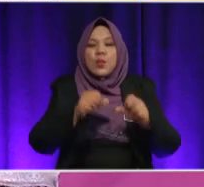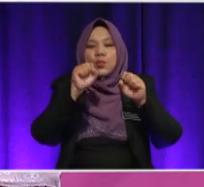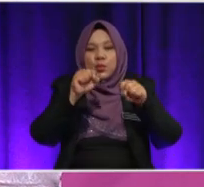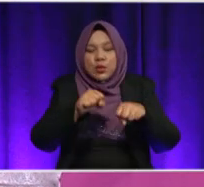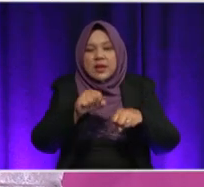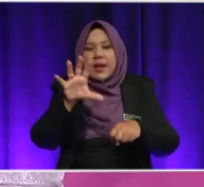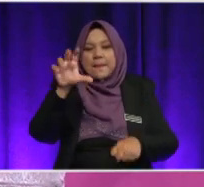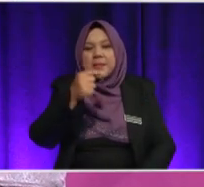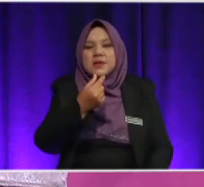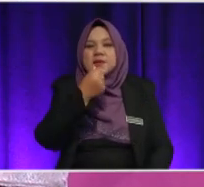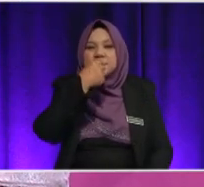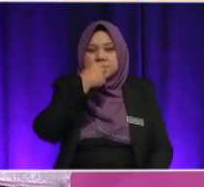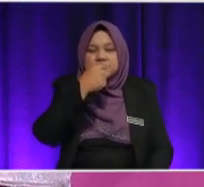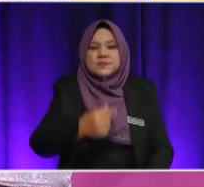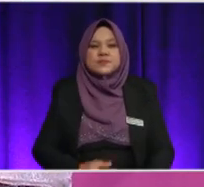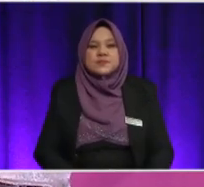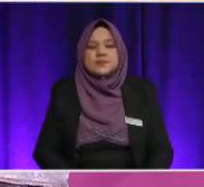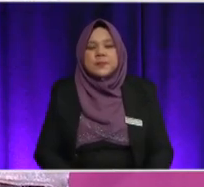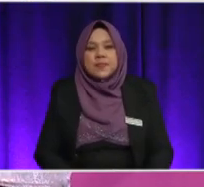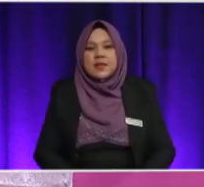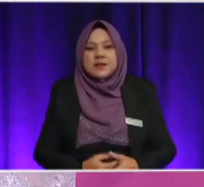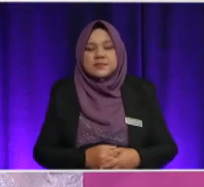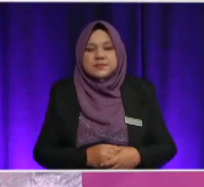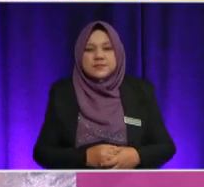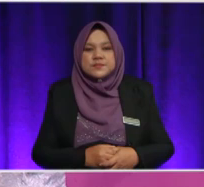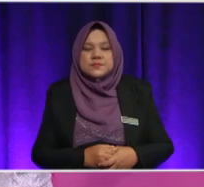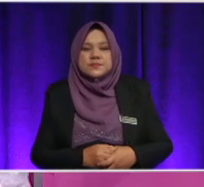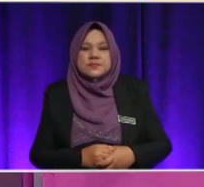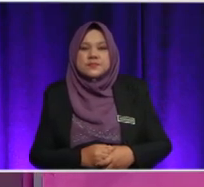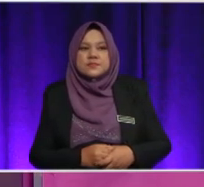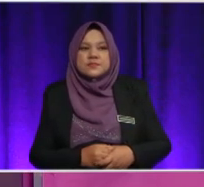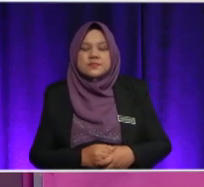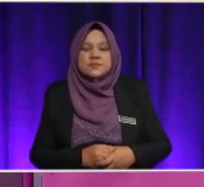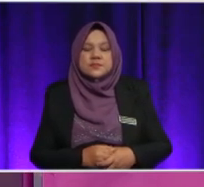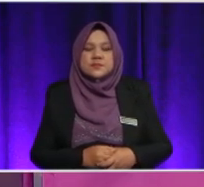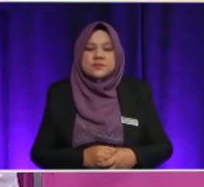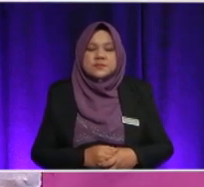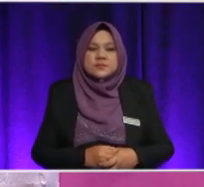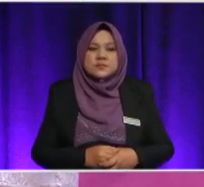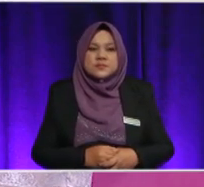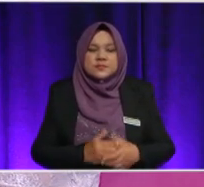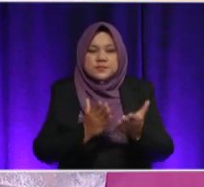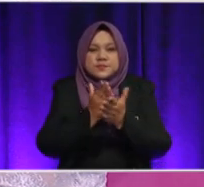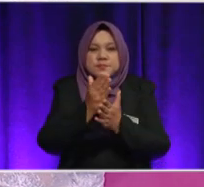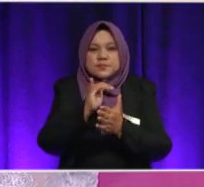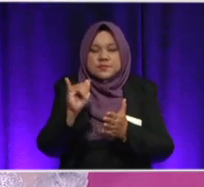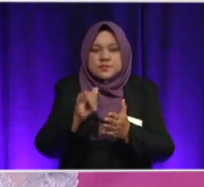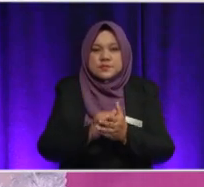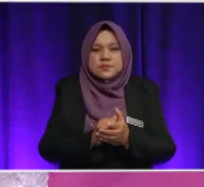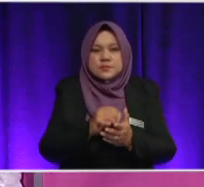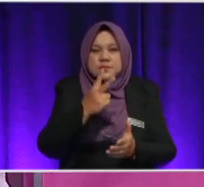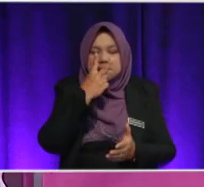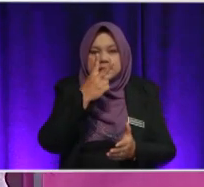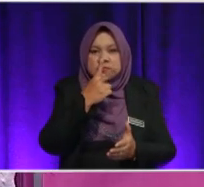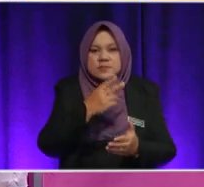menggunakan vitamin C yang kita boleh beli di Farmasi dalam bentuk buatan manusia Oke seterusnya kita lihat